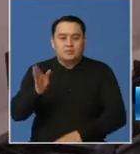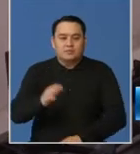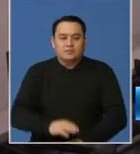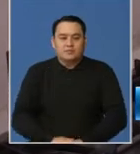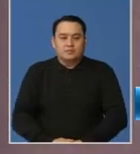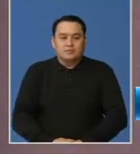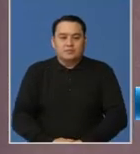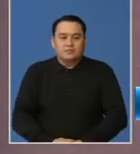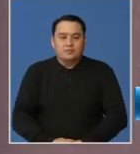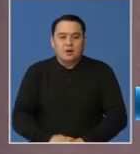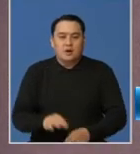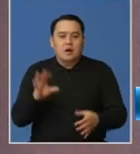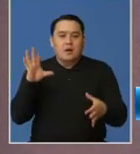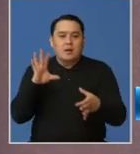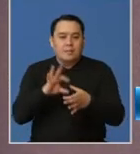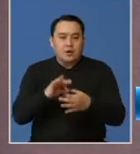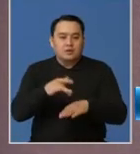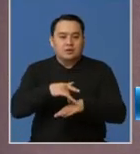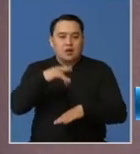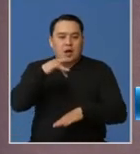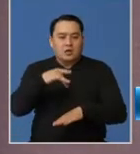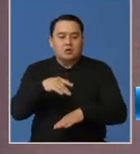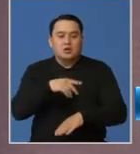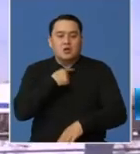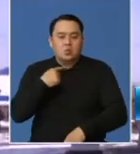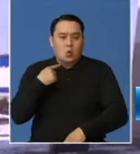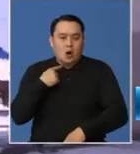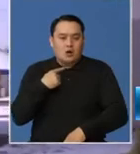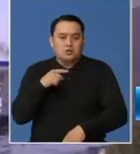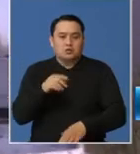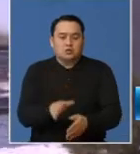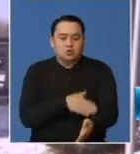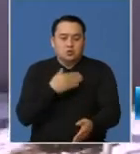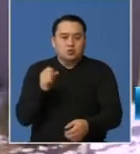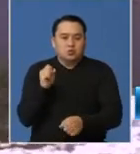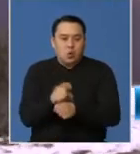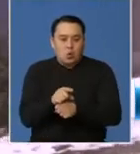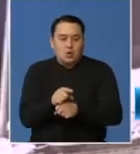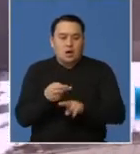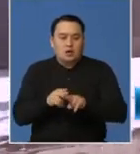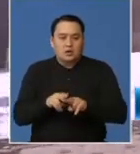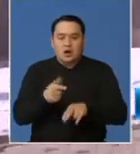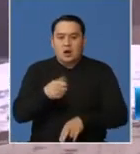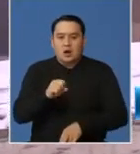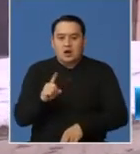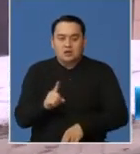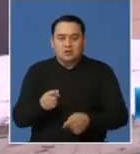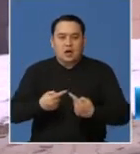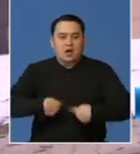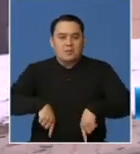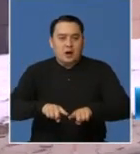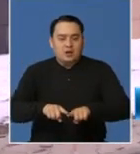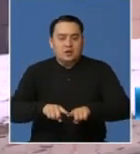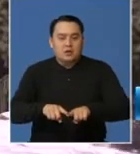домов Талдыкургана. Подключение каждой высотки Талдыкургана к благу цивилизации – задача долгая, говорят представители КАЗ «Трансгаз Аймак». Для того,